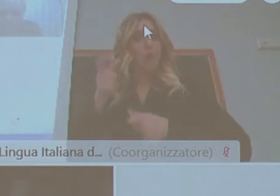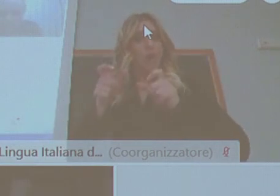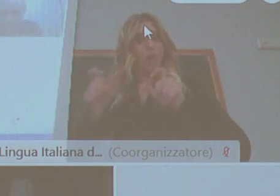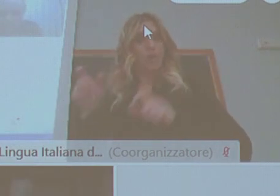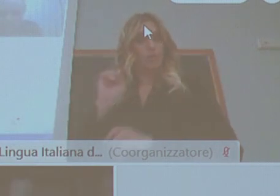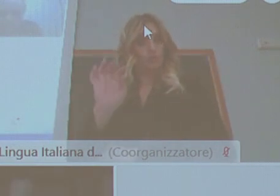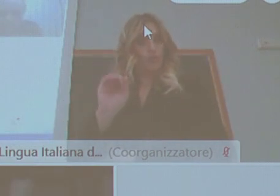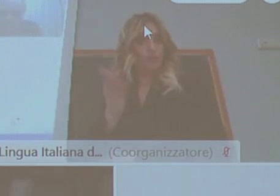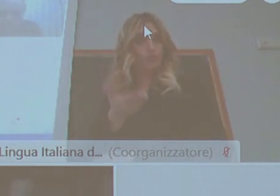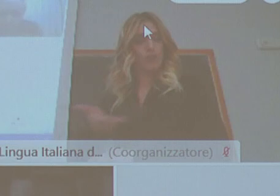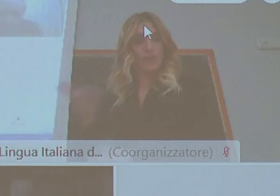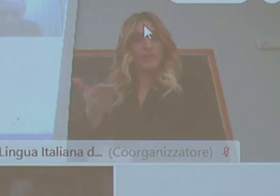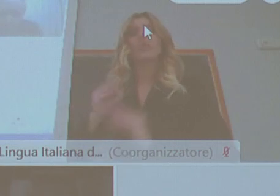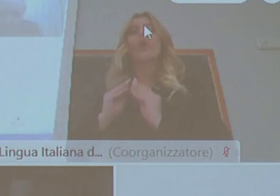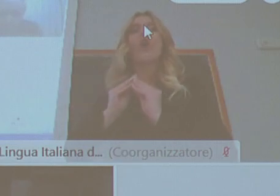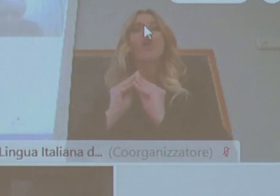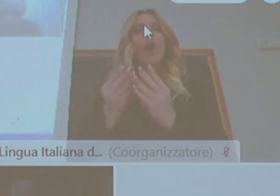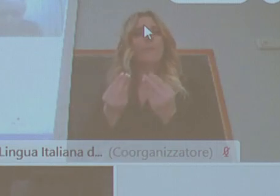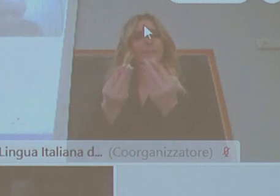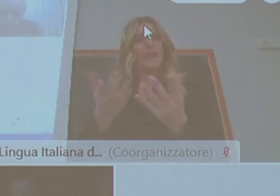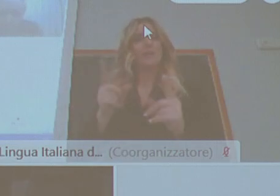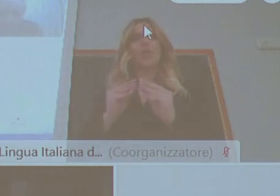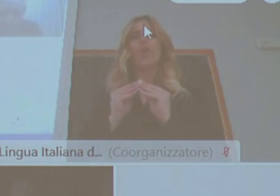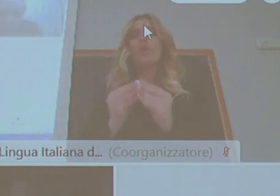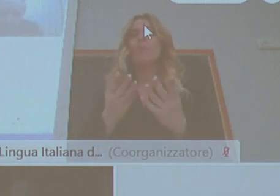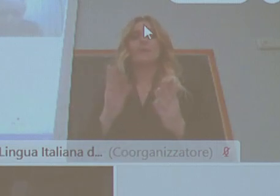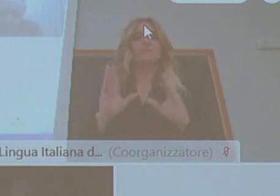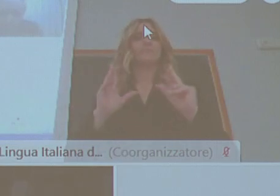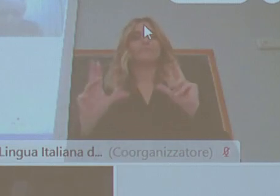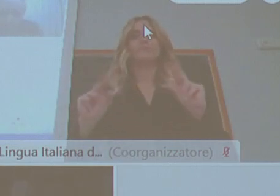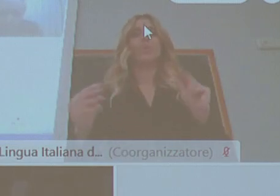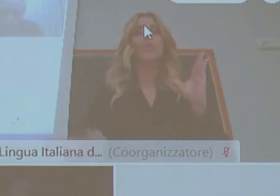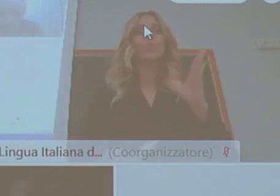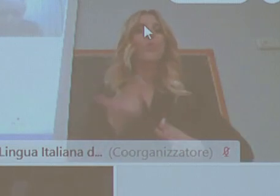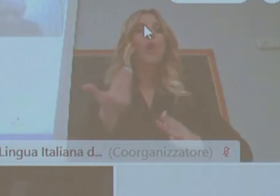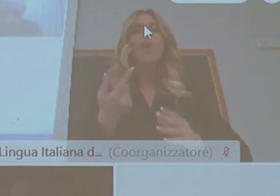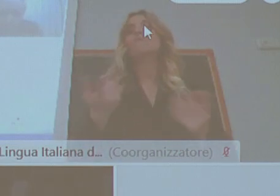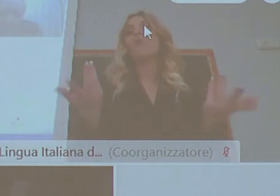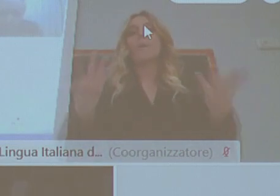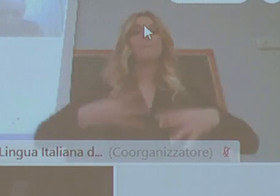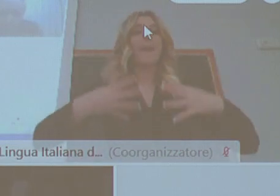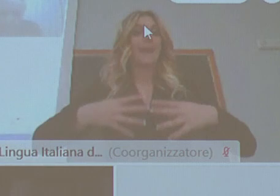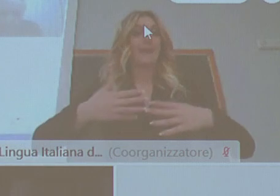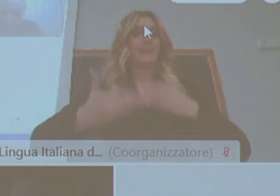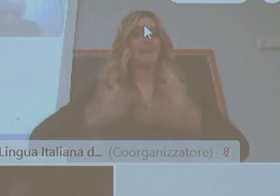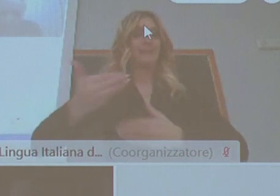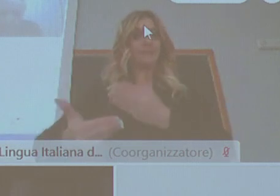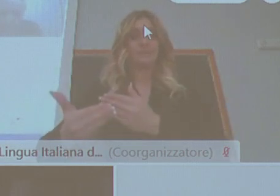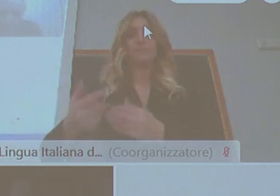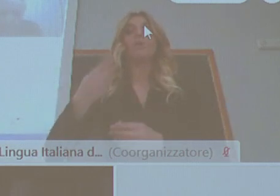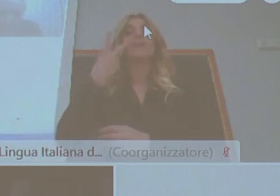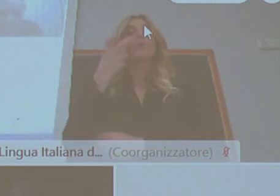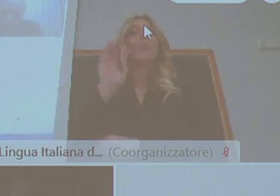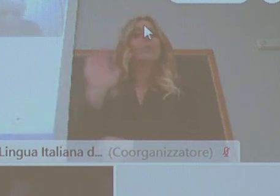hanno dato su come approcciare a questo nuovo, diciamo, nuovo meccanismo, o un meccanismo che guarda al